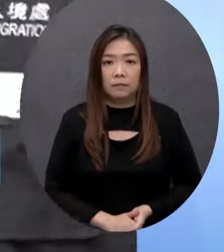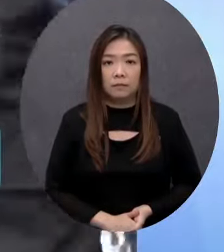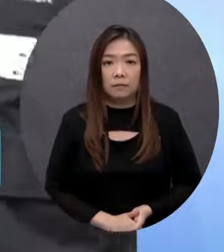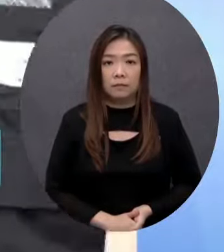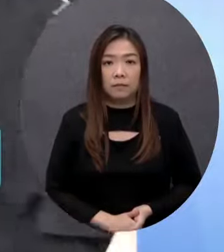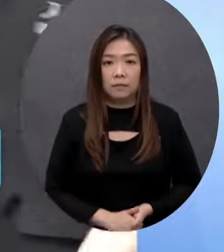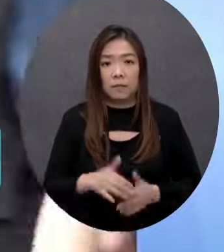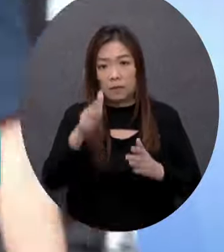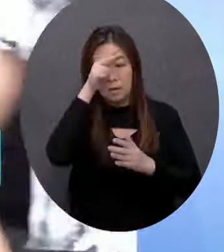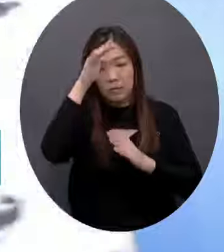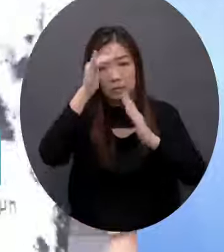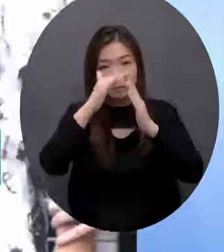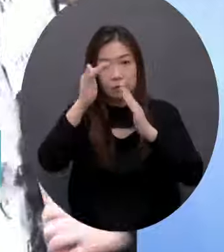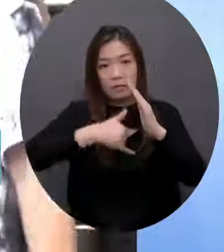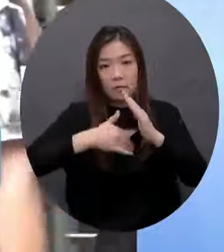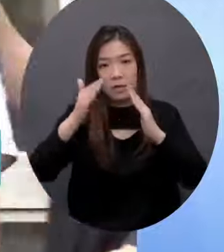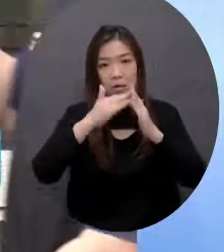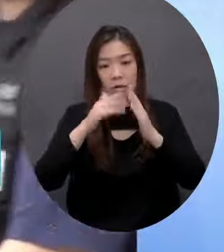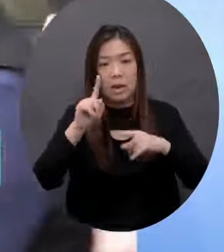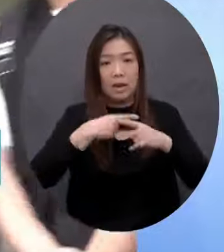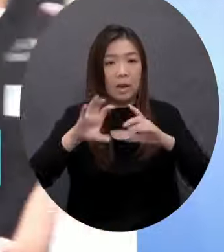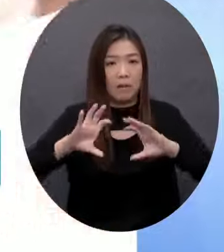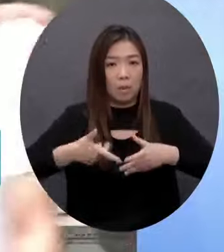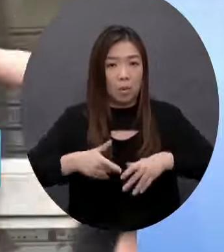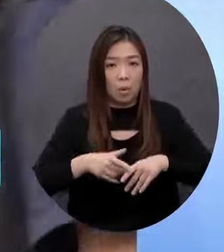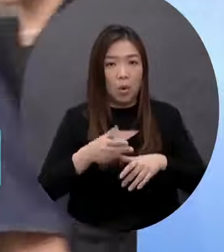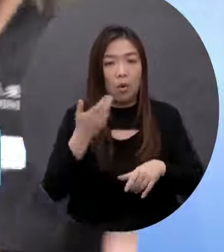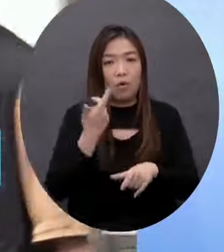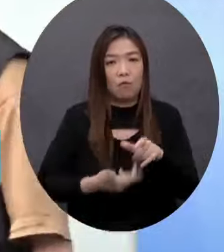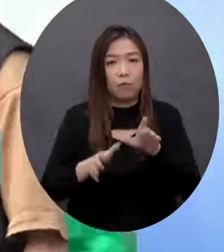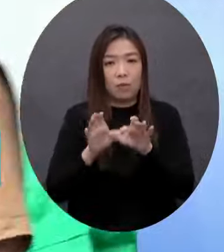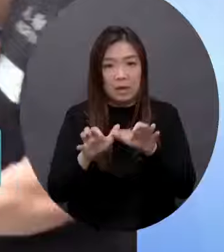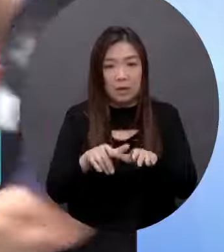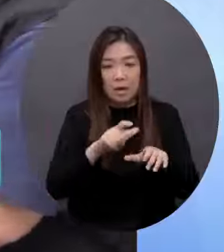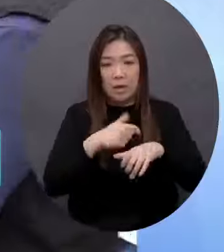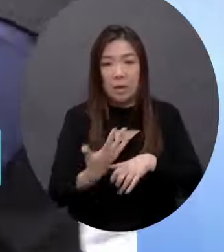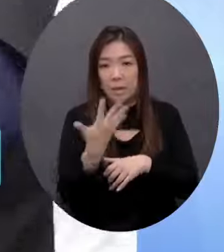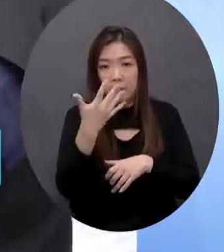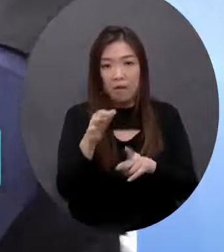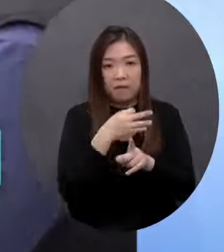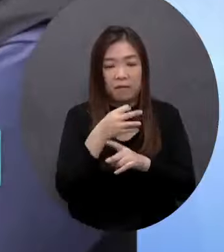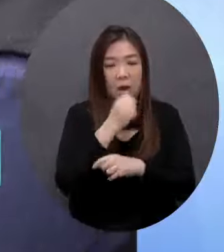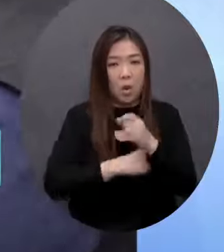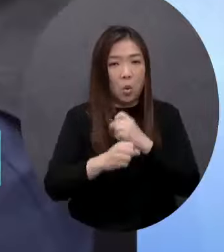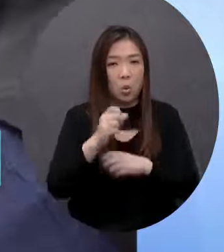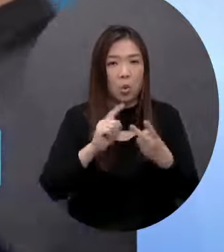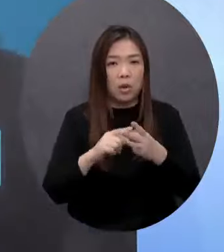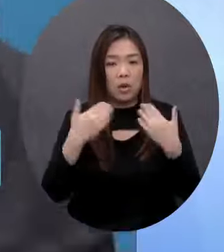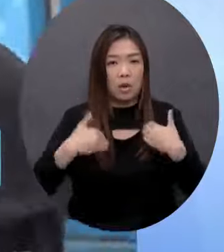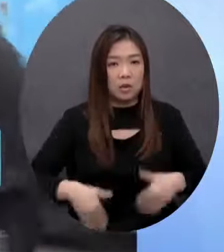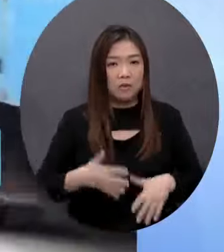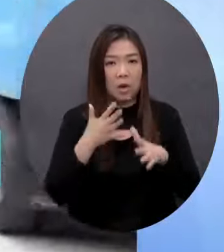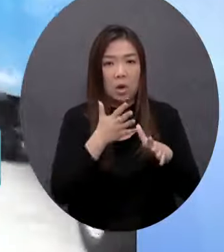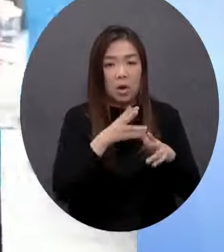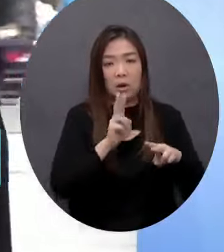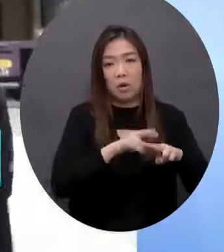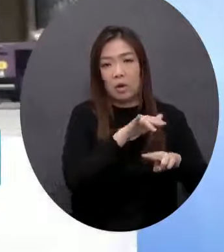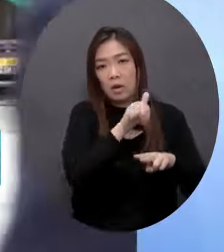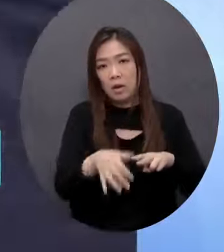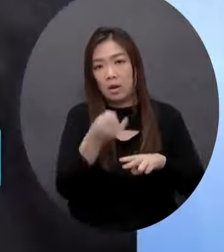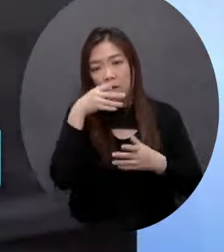入境处在大埔富蝶村拘捕五名怀疑非法劳工，他们涉嫌以旅客身份由内地来